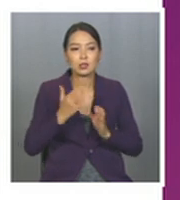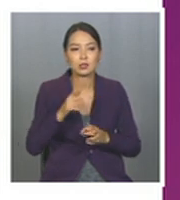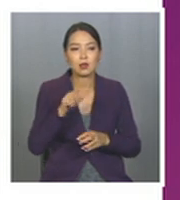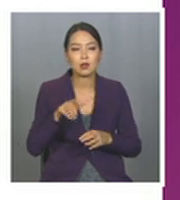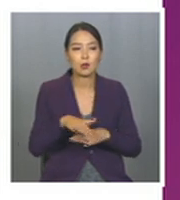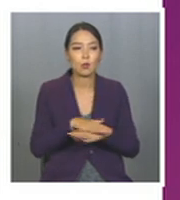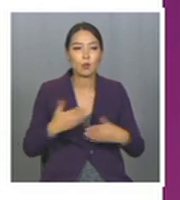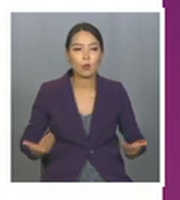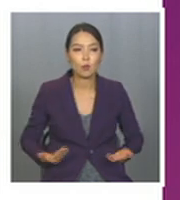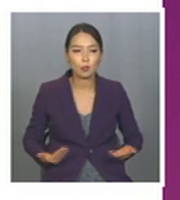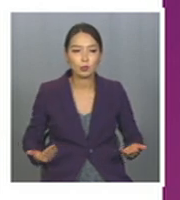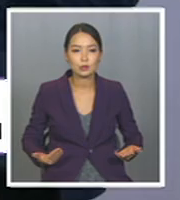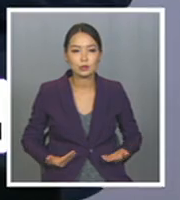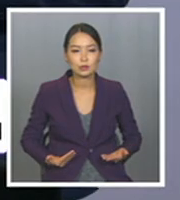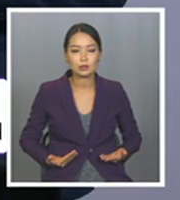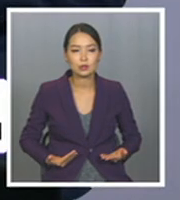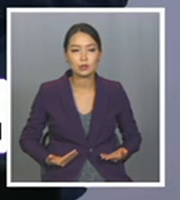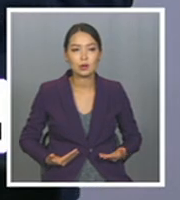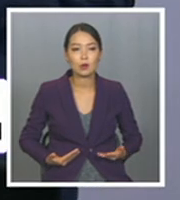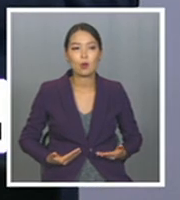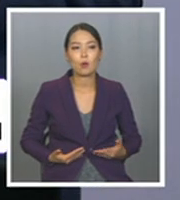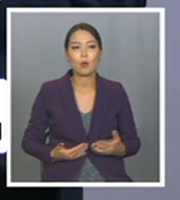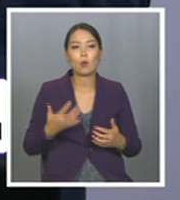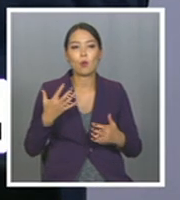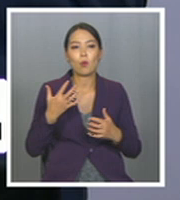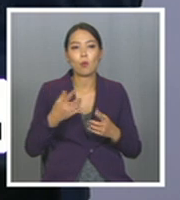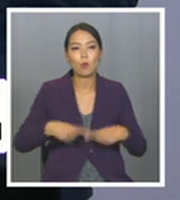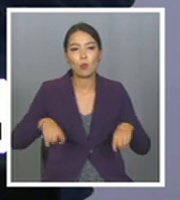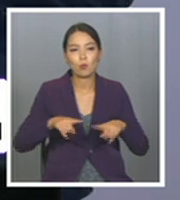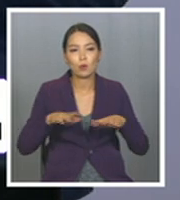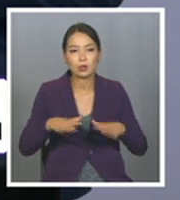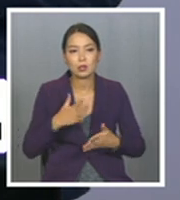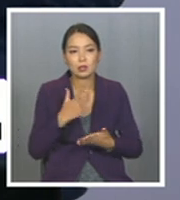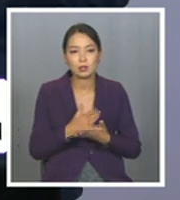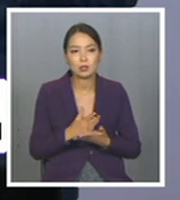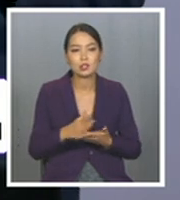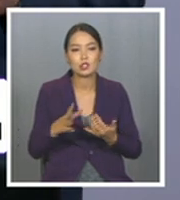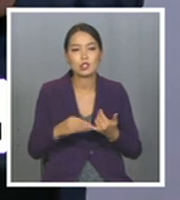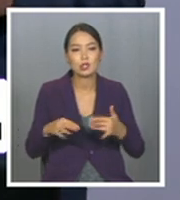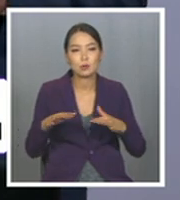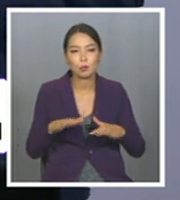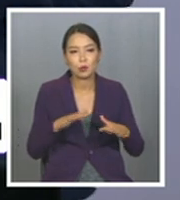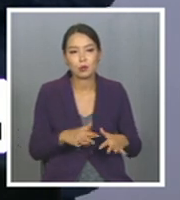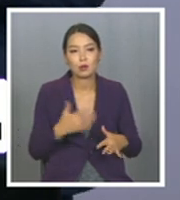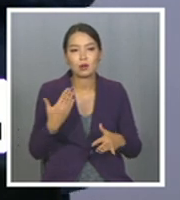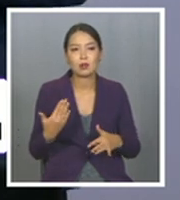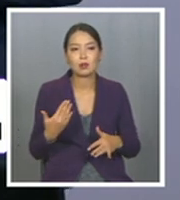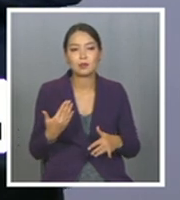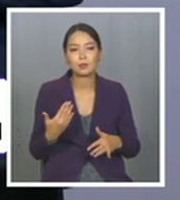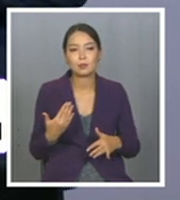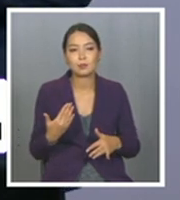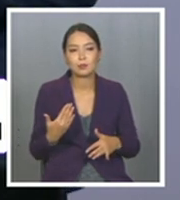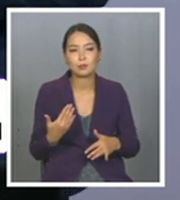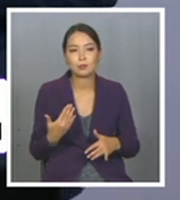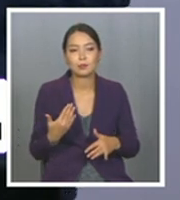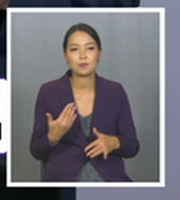сүретін ортасын айтады. Яғни бұл жерде жер қыртысы бөліктерін айтады. Ол таулы ма, не болмаса